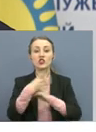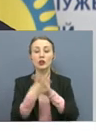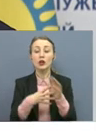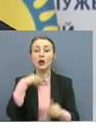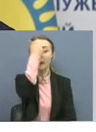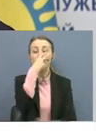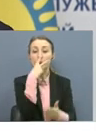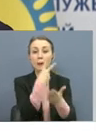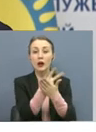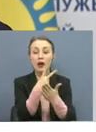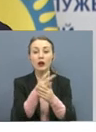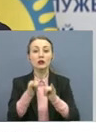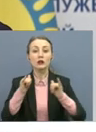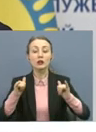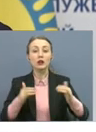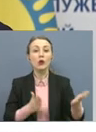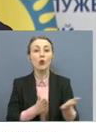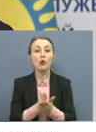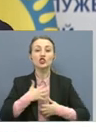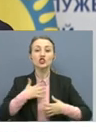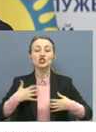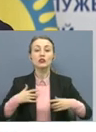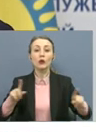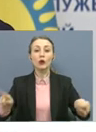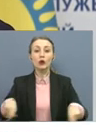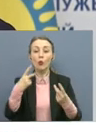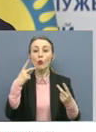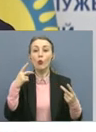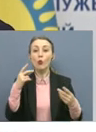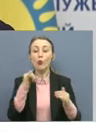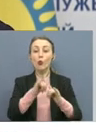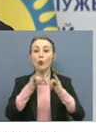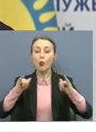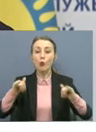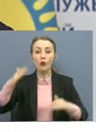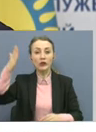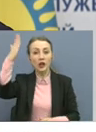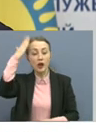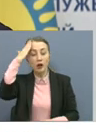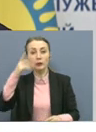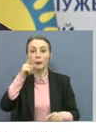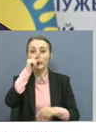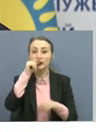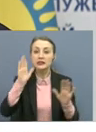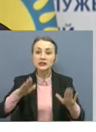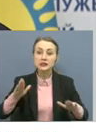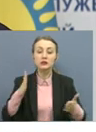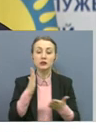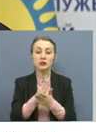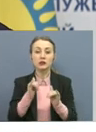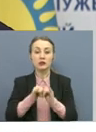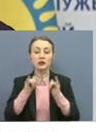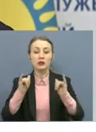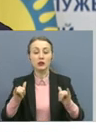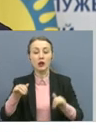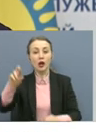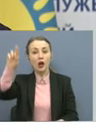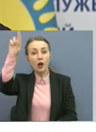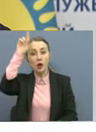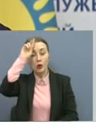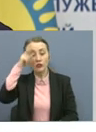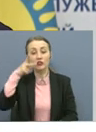жылдың кезеңімен салыстырғанда 96,2% құрайды. Енді бұның 96% болу себебі былтырғы жылды өздеріңіз білесіздер, онша